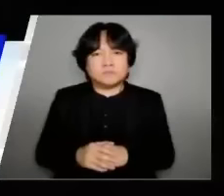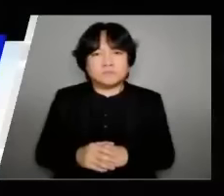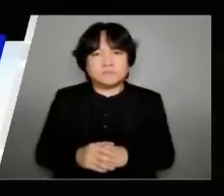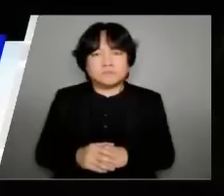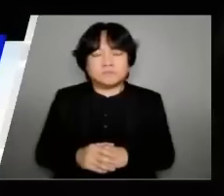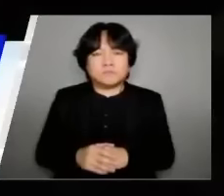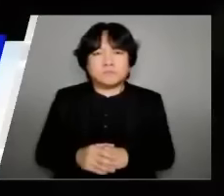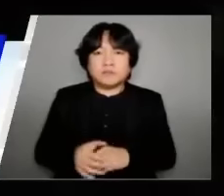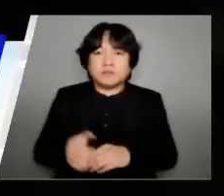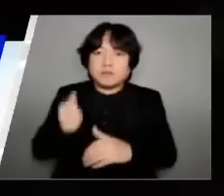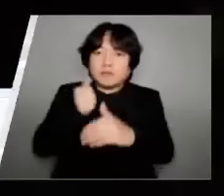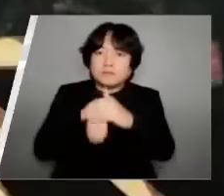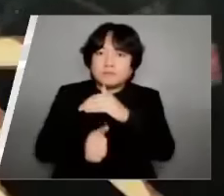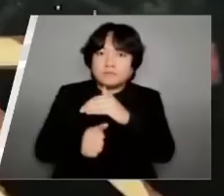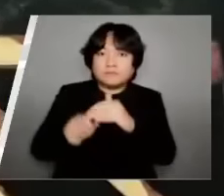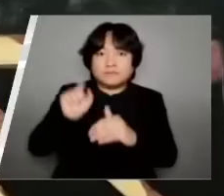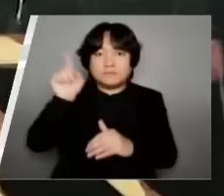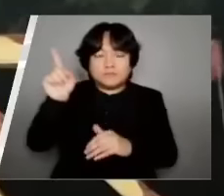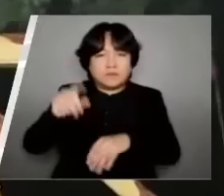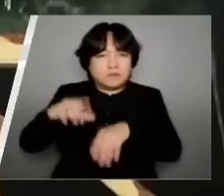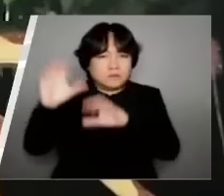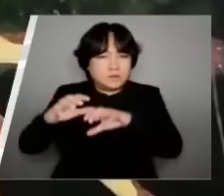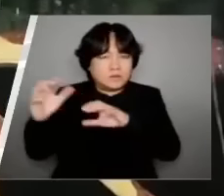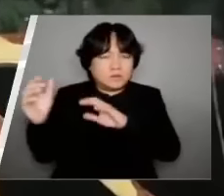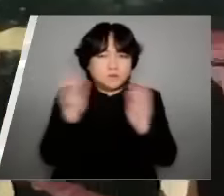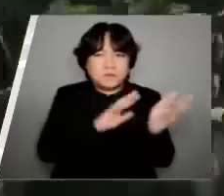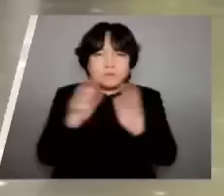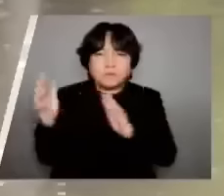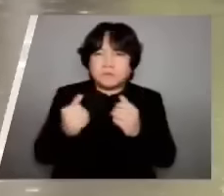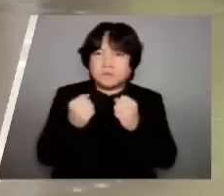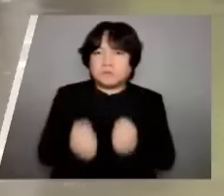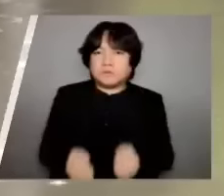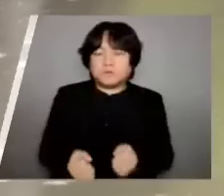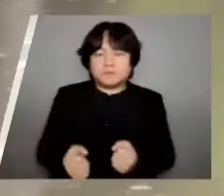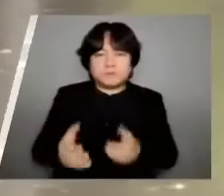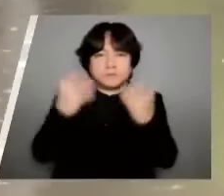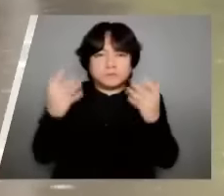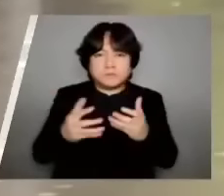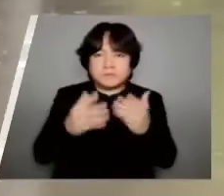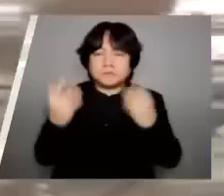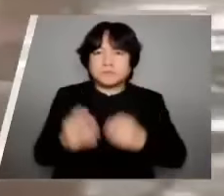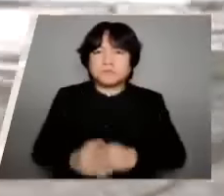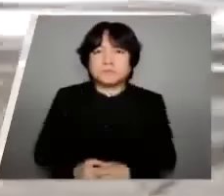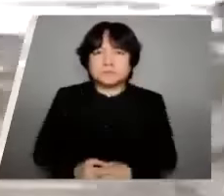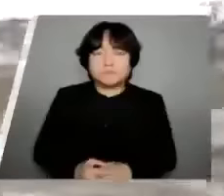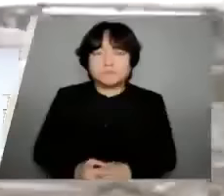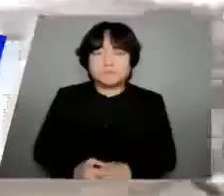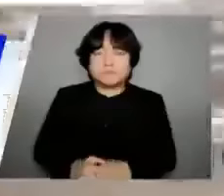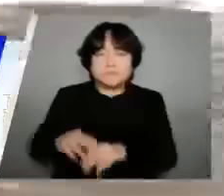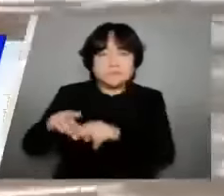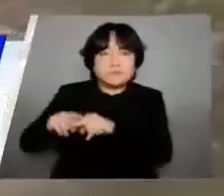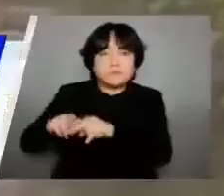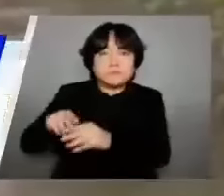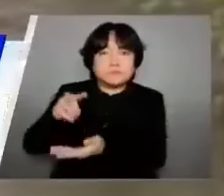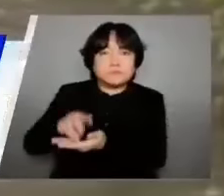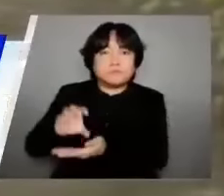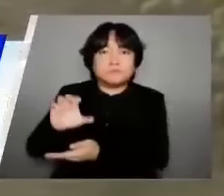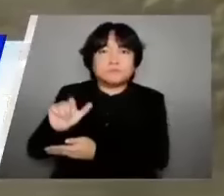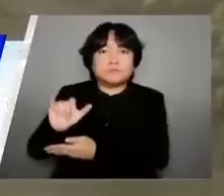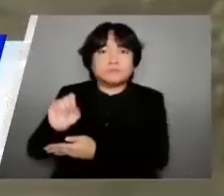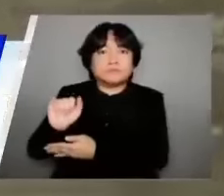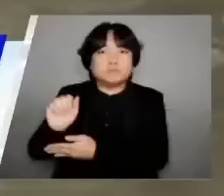malakas sa ulan at hangin ang naranasan dahil sa bagyong Enteng. Ilang bahagi ng Calasyon, Pangasinan ang binaharin. Napilitang